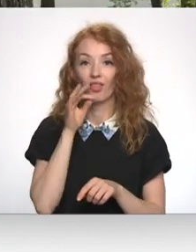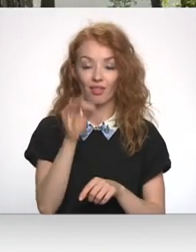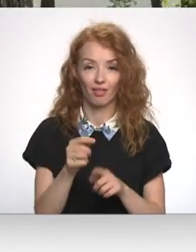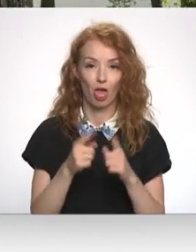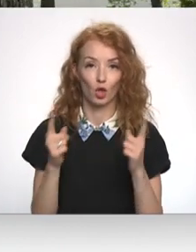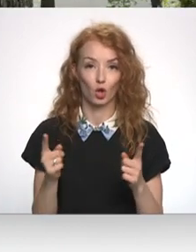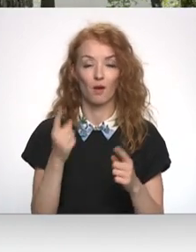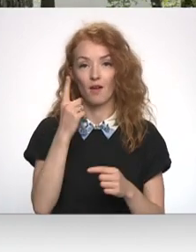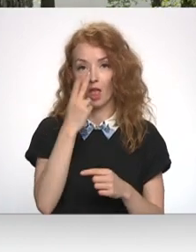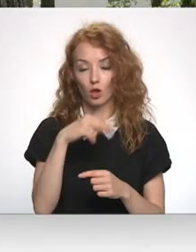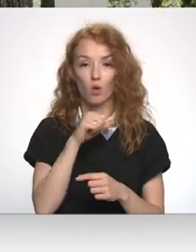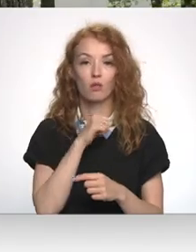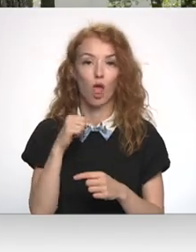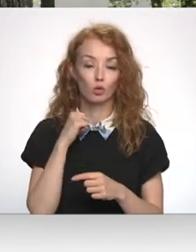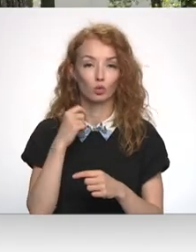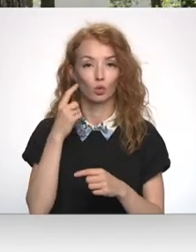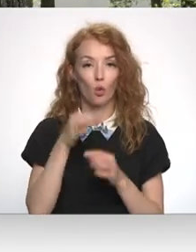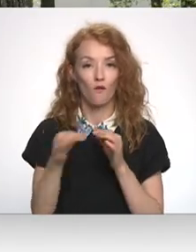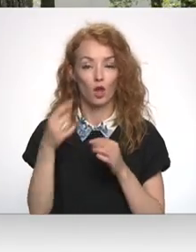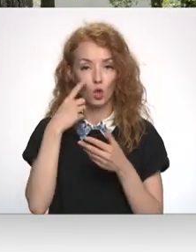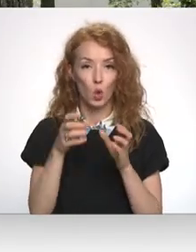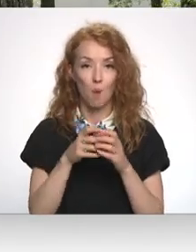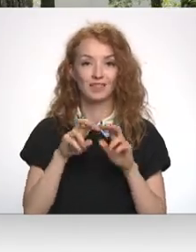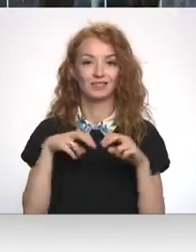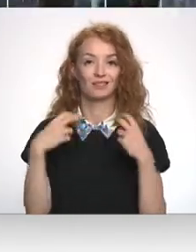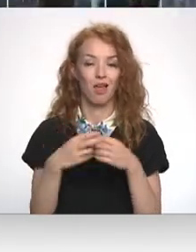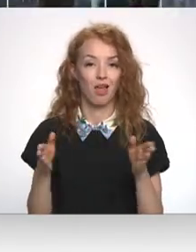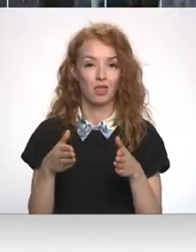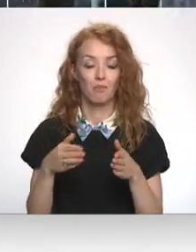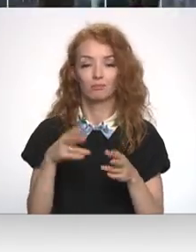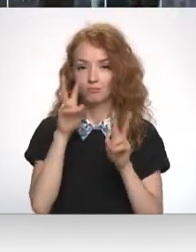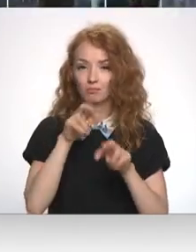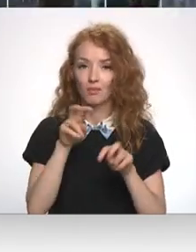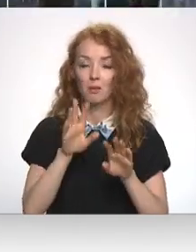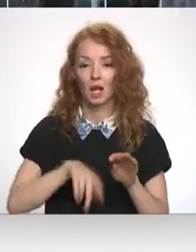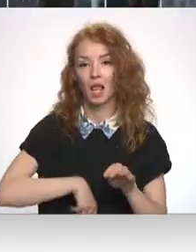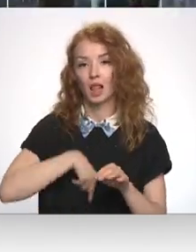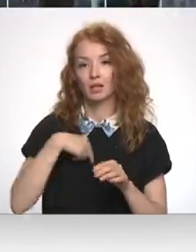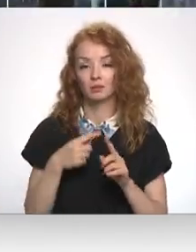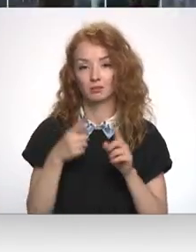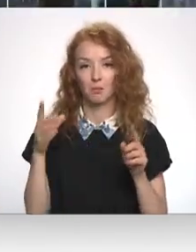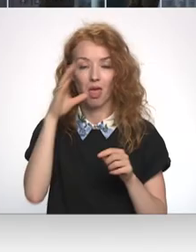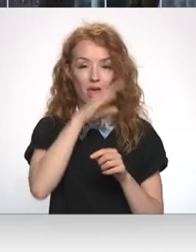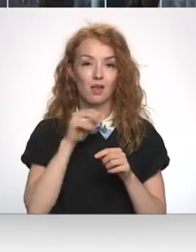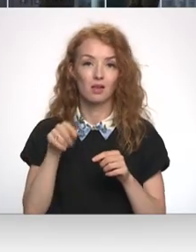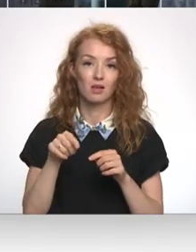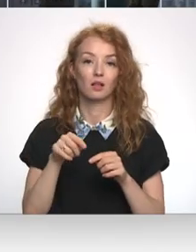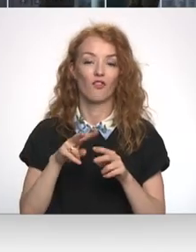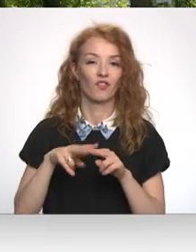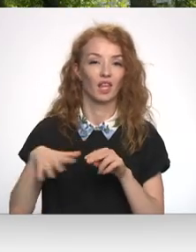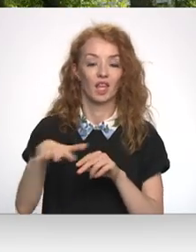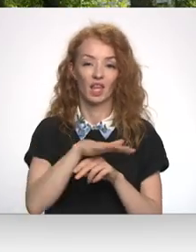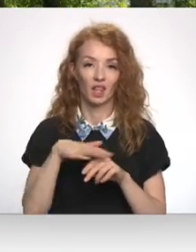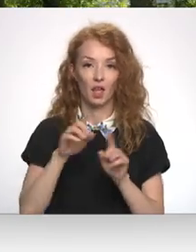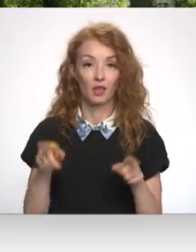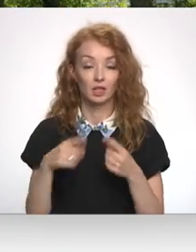vienā no Talsu novada domas sēdēm. Izskatot jautājumu par ilgtspējīgas vides attīstības komisijas izveidi partijas, mēs Talsiem un